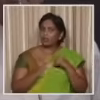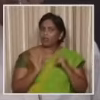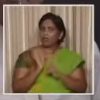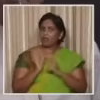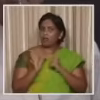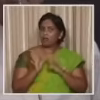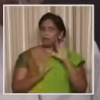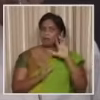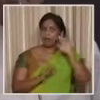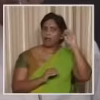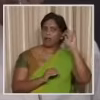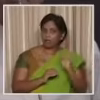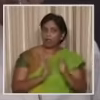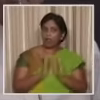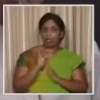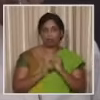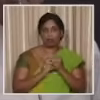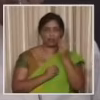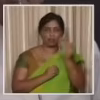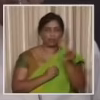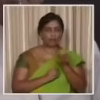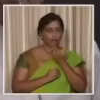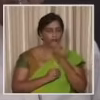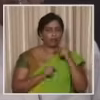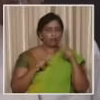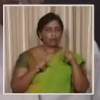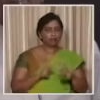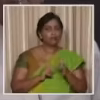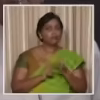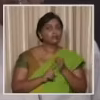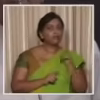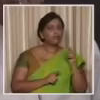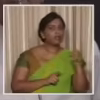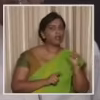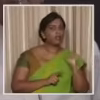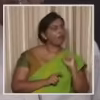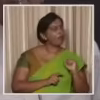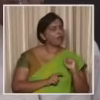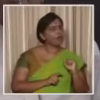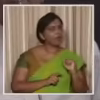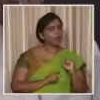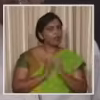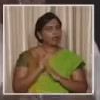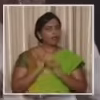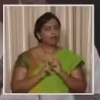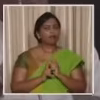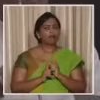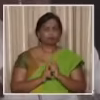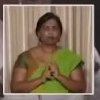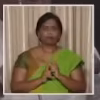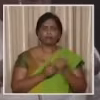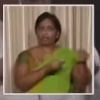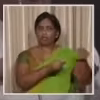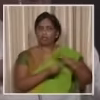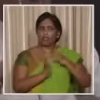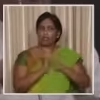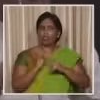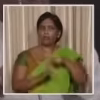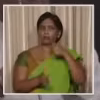5ට අඩු ප්‍රමාණයක් විතර ඇමතිට දෙන්න පුළුවන්. දැන් සභාපති කොහොමද එහෙම මේ ඇමතිතුමාට එනවන්නේ අන්තිම අසම් කරන්නේ